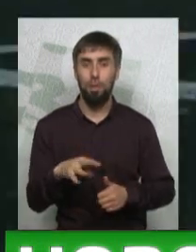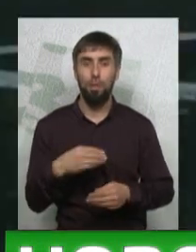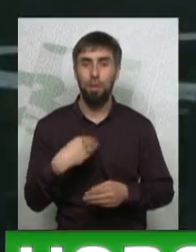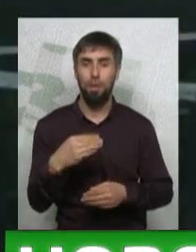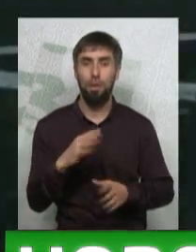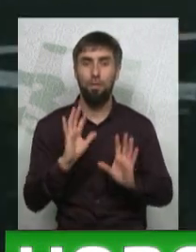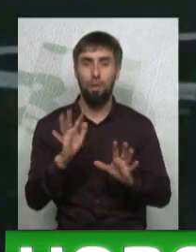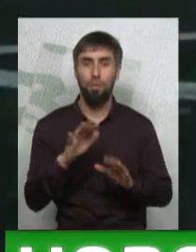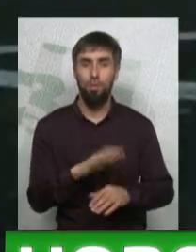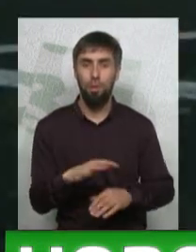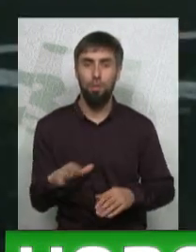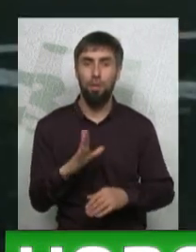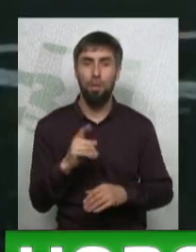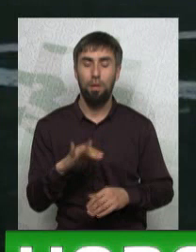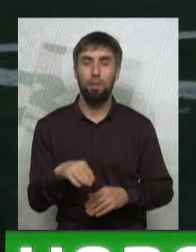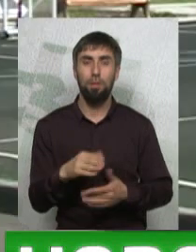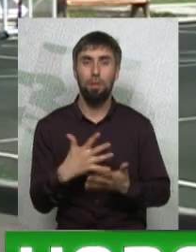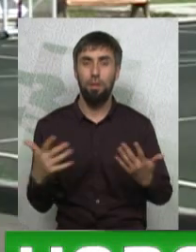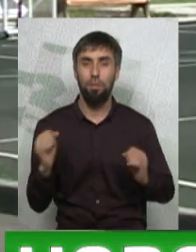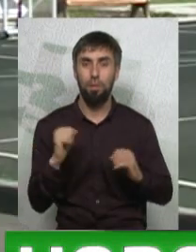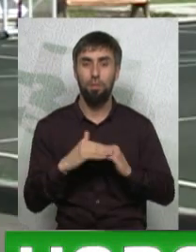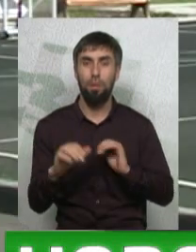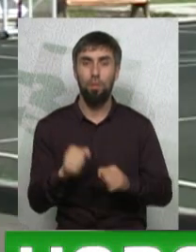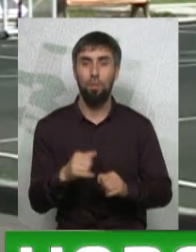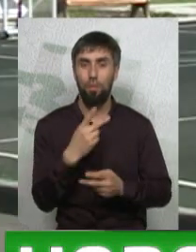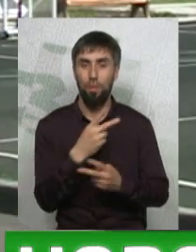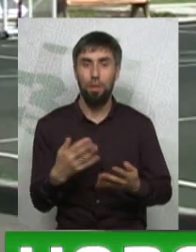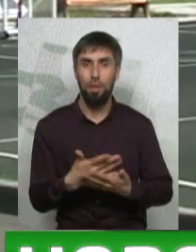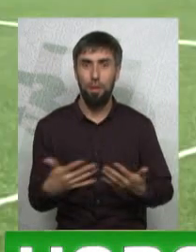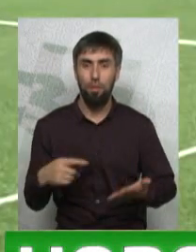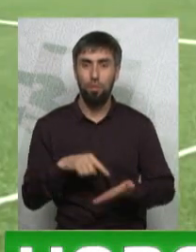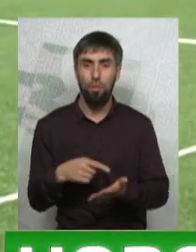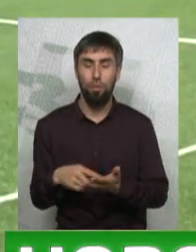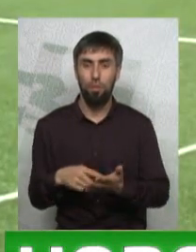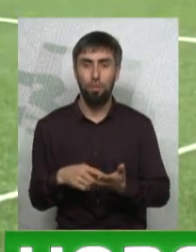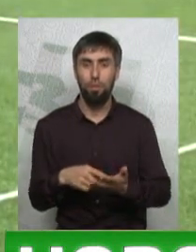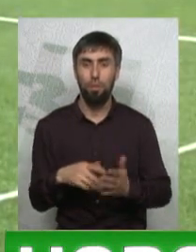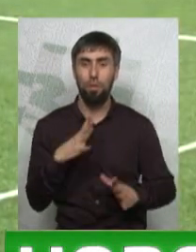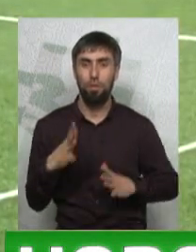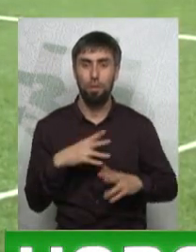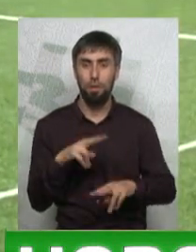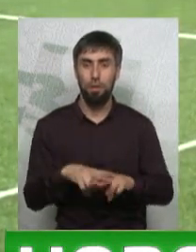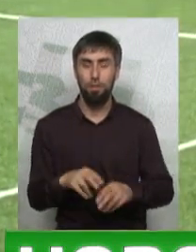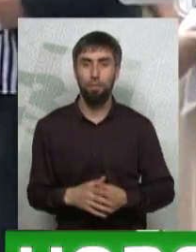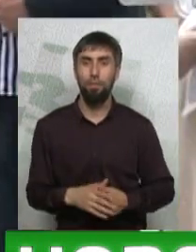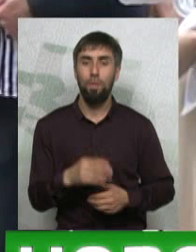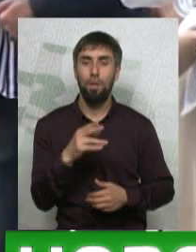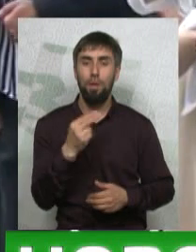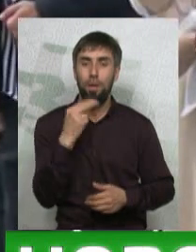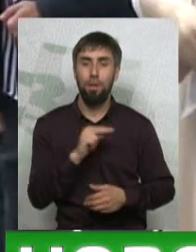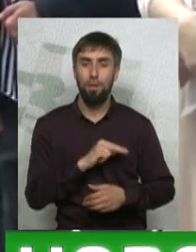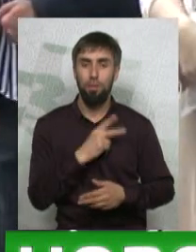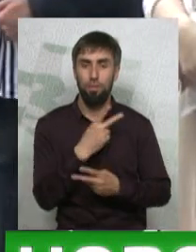Теннис, волейбол, баскетбол, воркаут, спортивные площадки можно увидеть в различных точках тренировочного центра. Оценить качество работы.